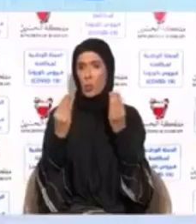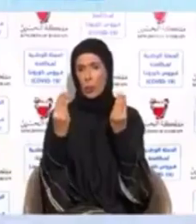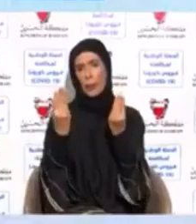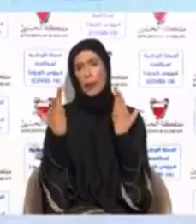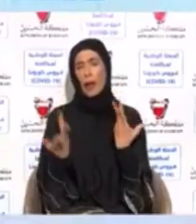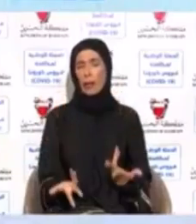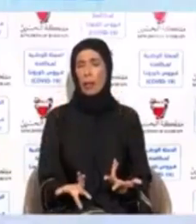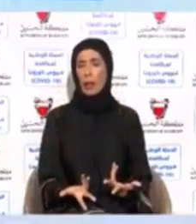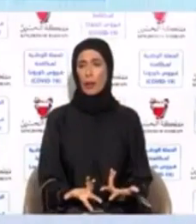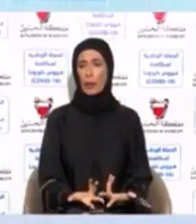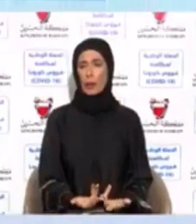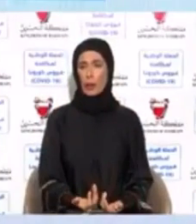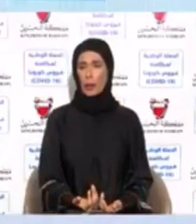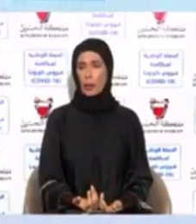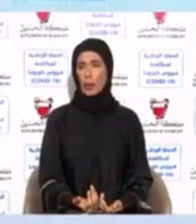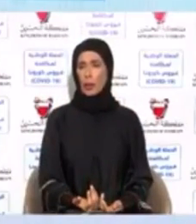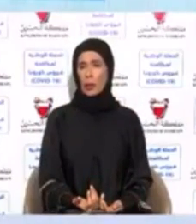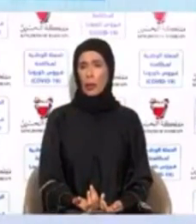نفسه، يعني